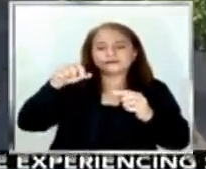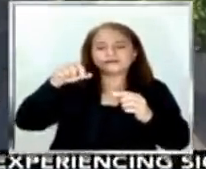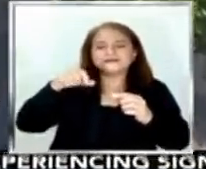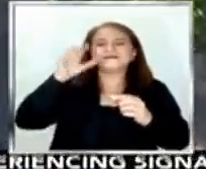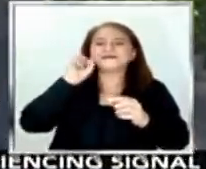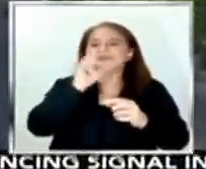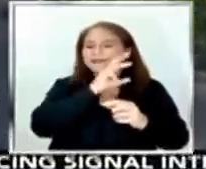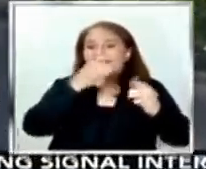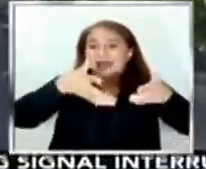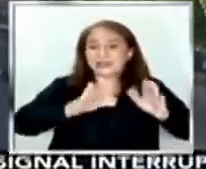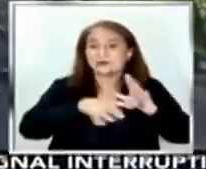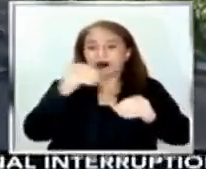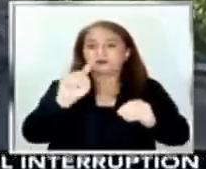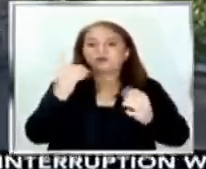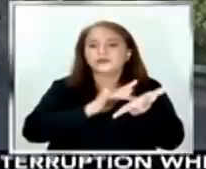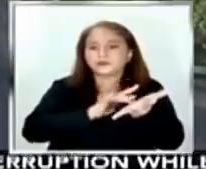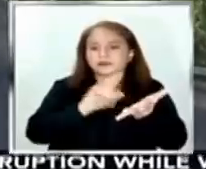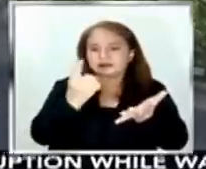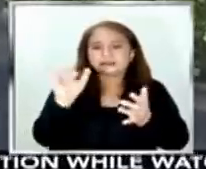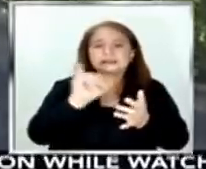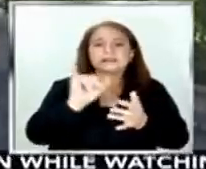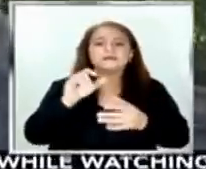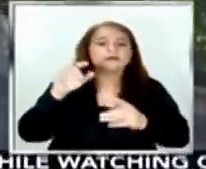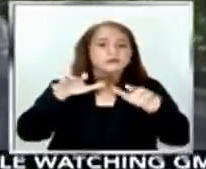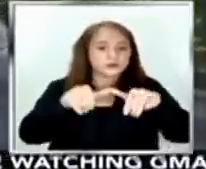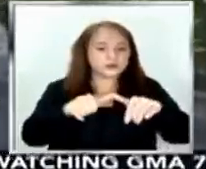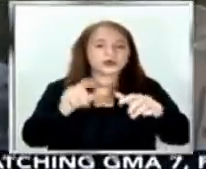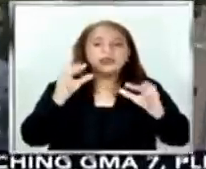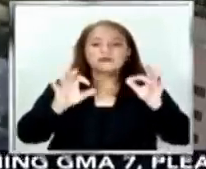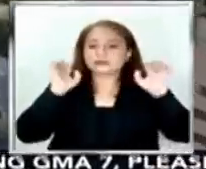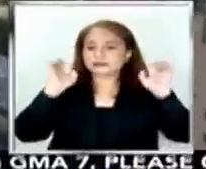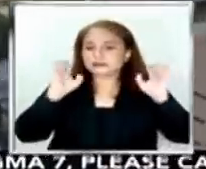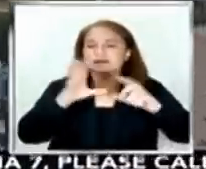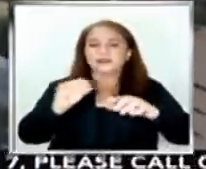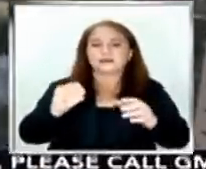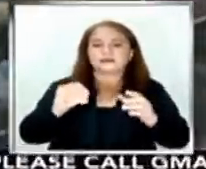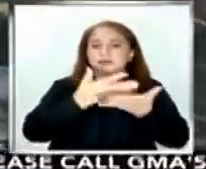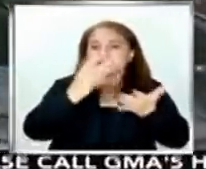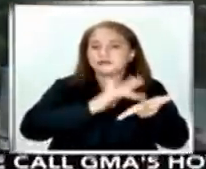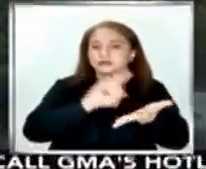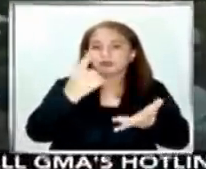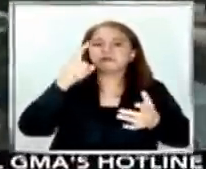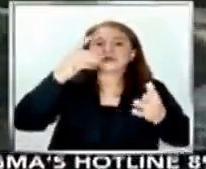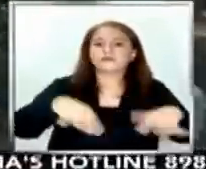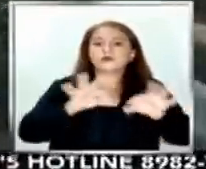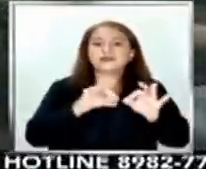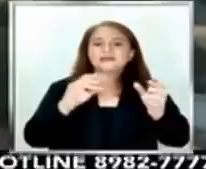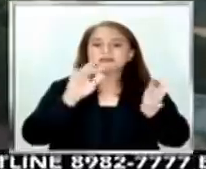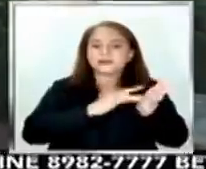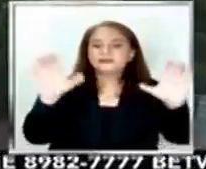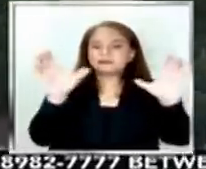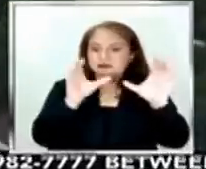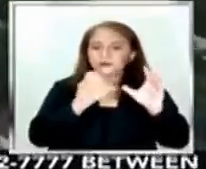disability na lumabas para sa kanilang therapy o ehersisyo basta makapagpalabas ng medical certificate, reseta o kanilang PWD